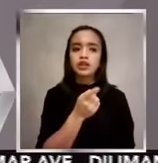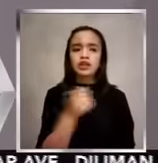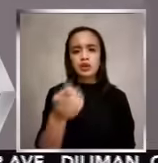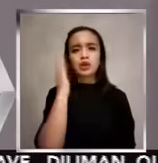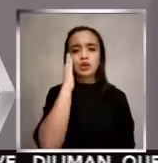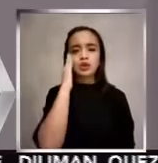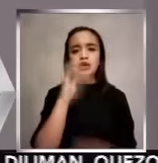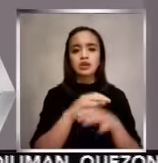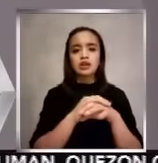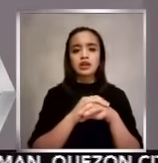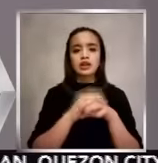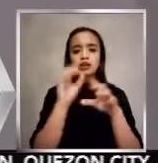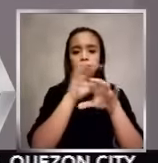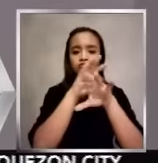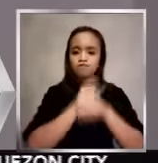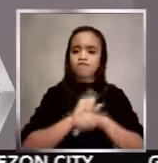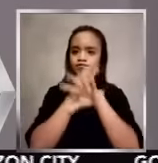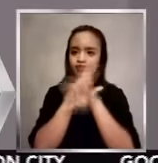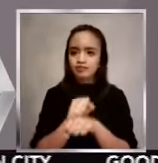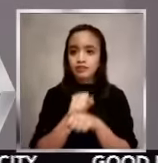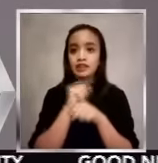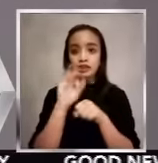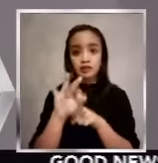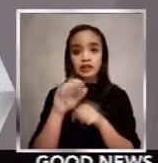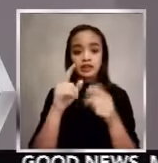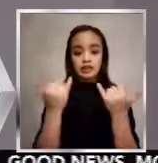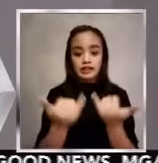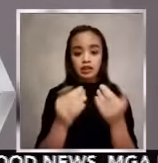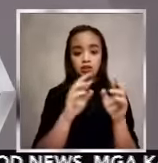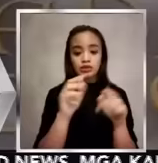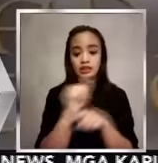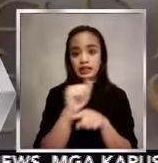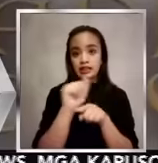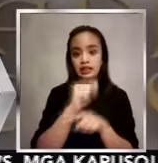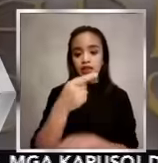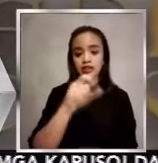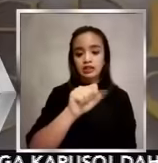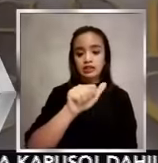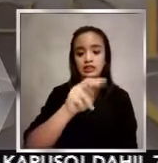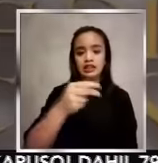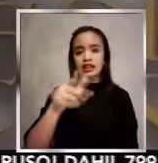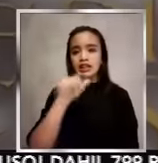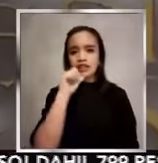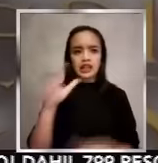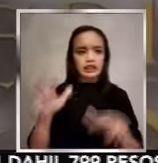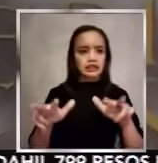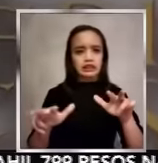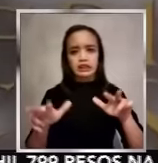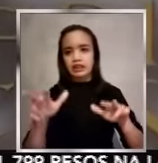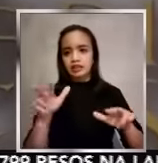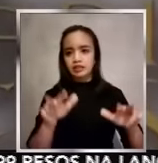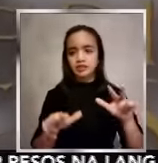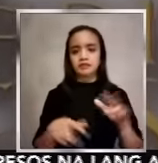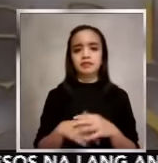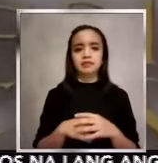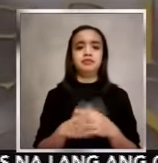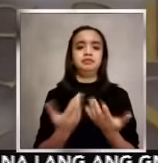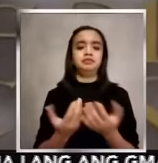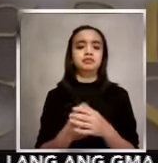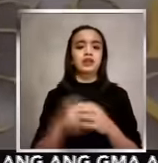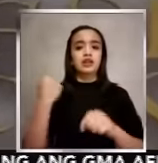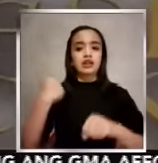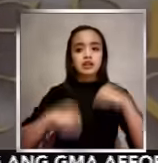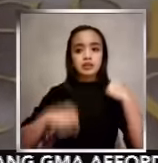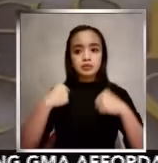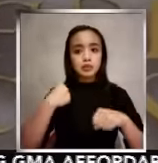movement para pag talagang nag-training na kami for sangre hindi na ako nanganga pa Combat sports and Syempre